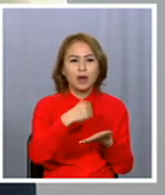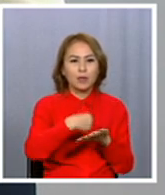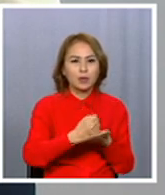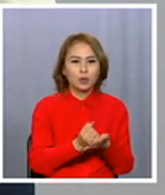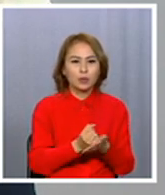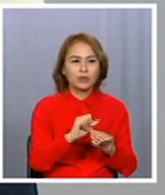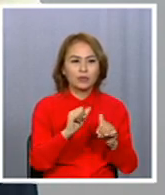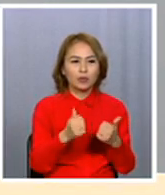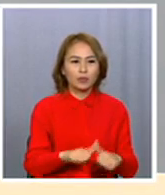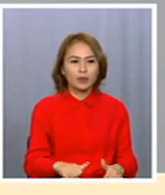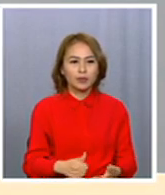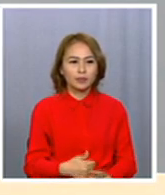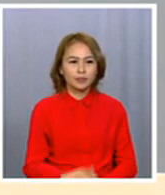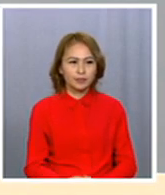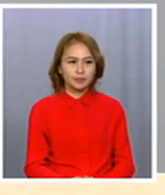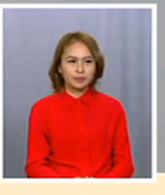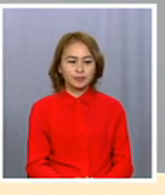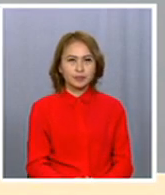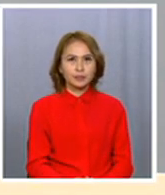форме.